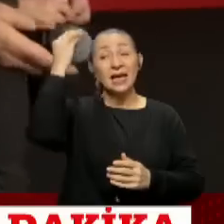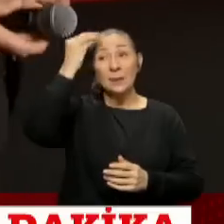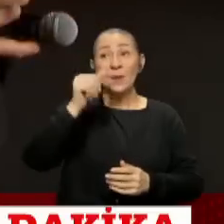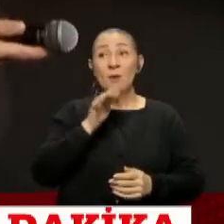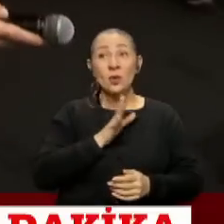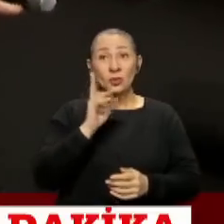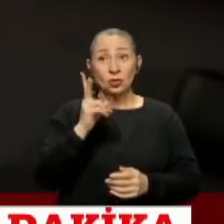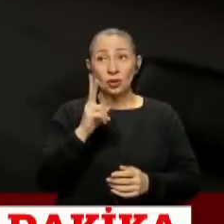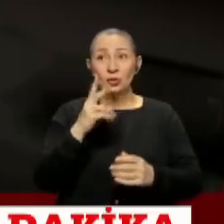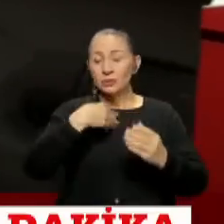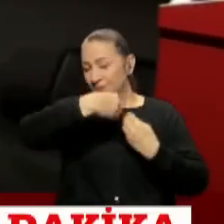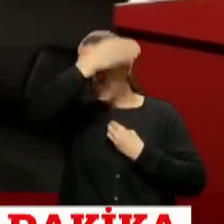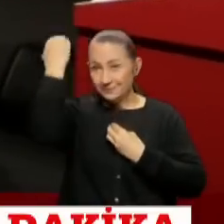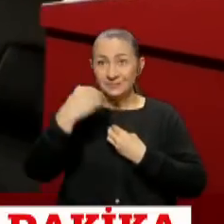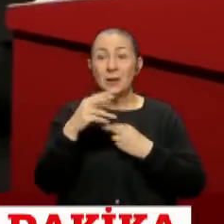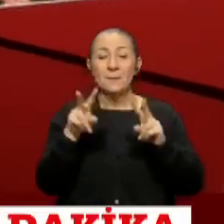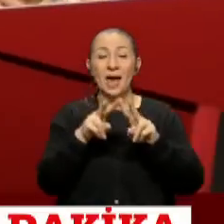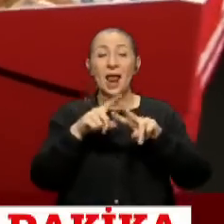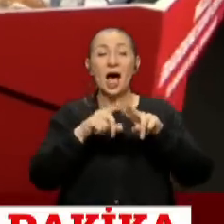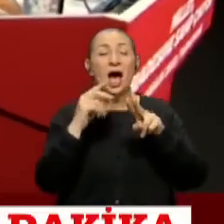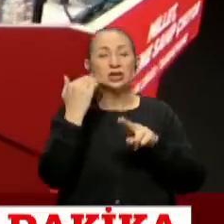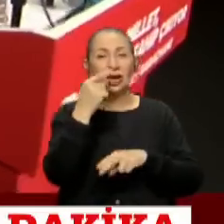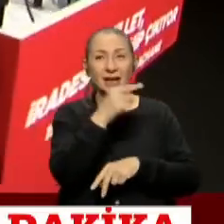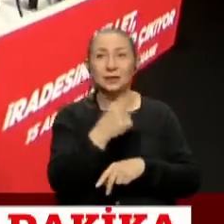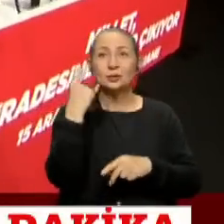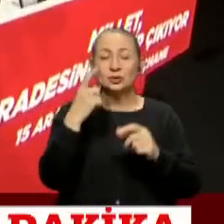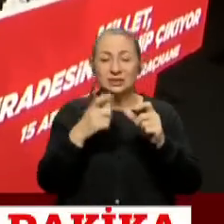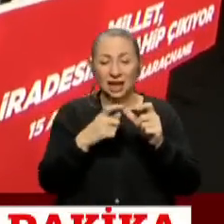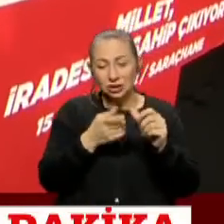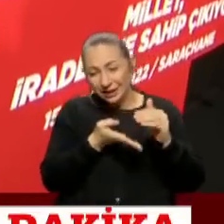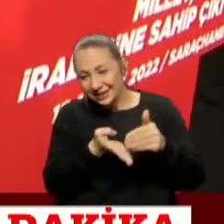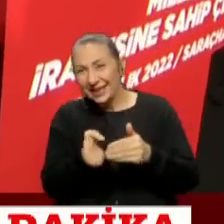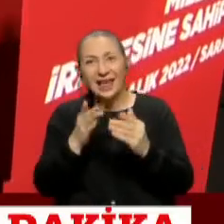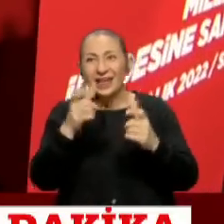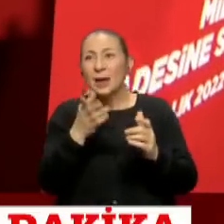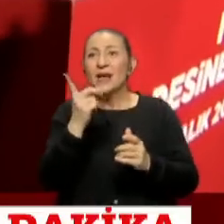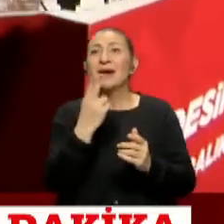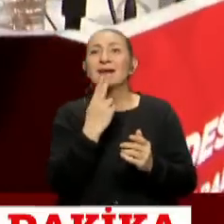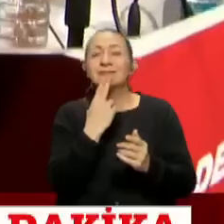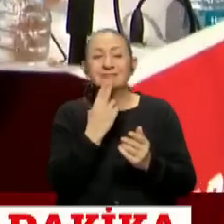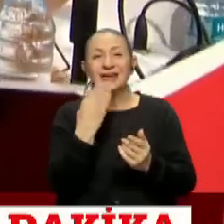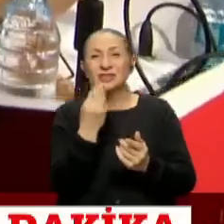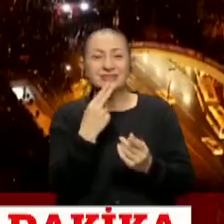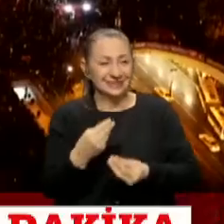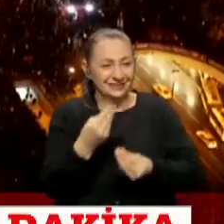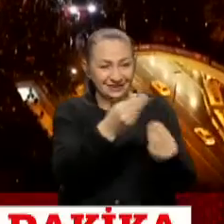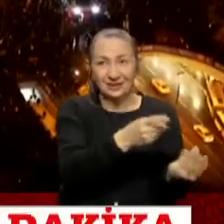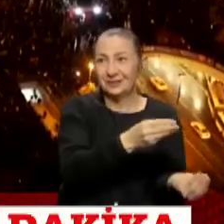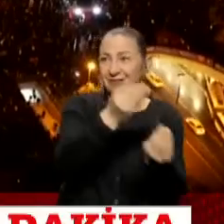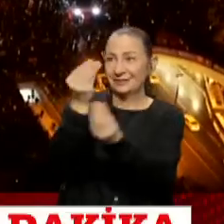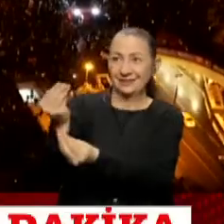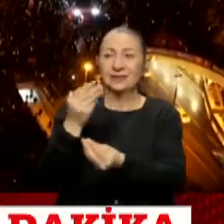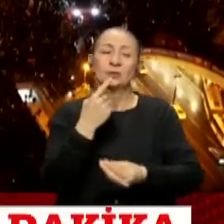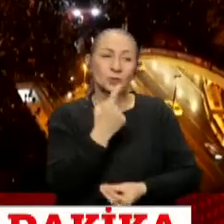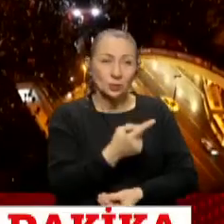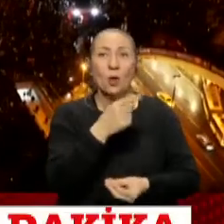Ekrem İmamoğlu'nun boynundaki atkıyı Meral Akşener dün yine Saraçhane'nin önünden ayrılırken bir hanımefendiden almıştı, İmamoğlu'na